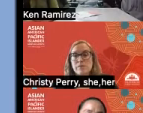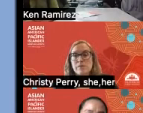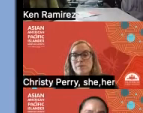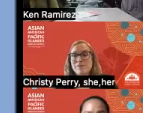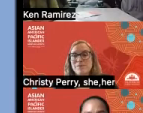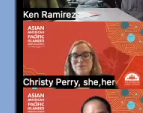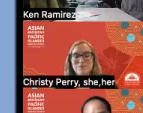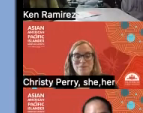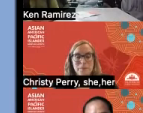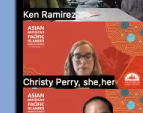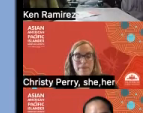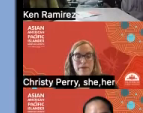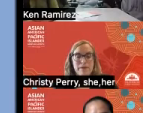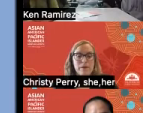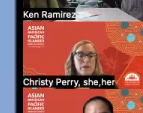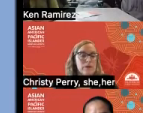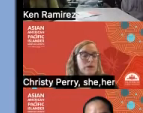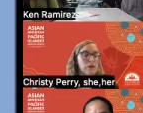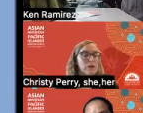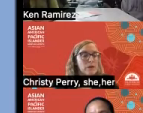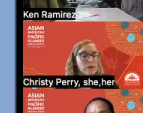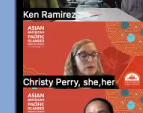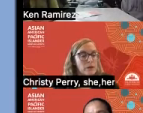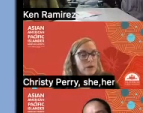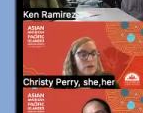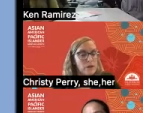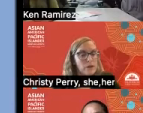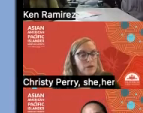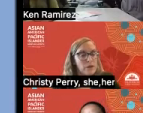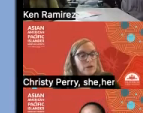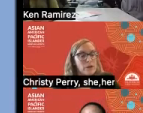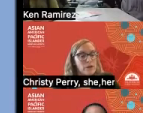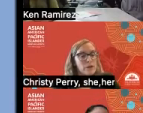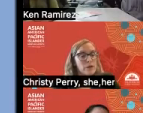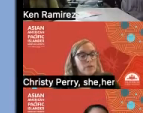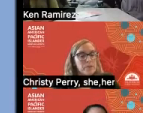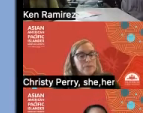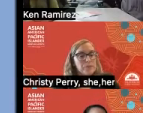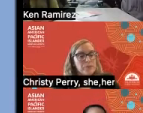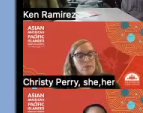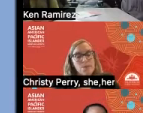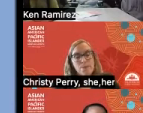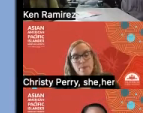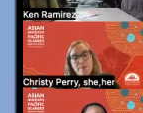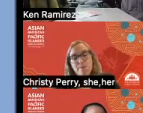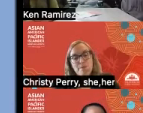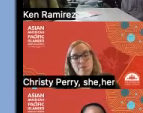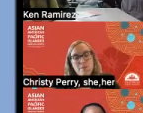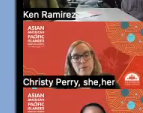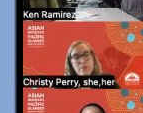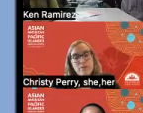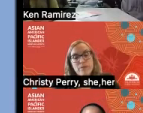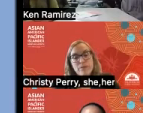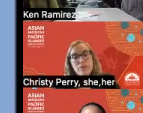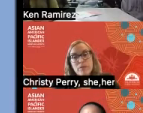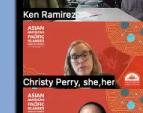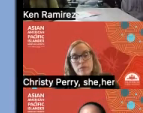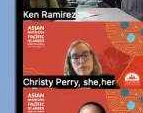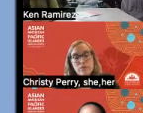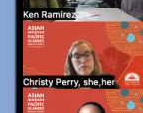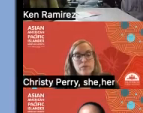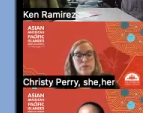Now Kathleen will share with us. الآن كاثلين سوف تشارك معنا. This month of May is, as we all